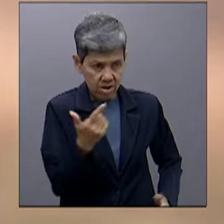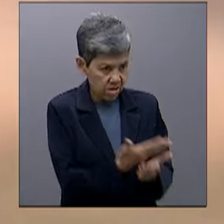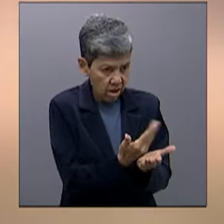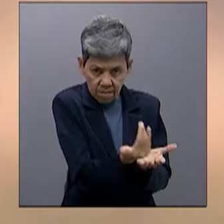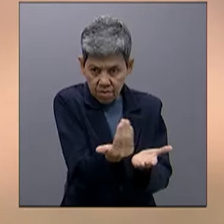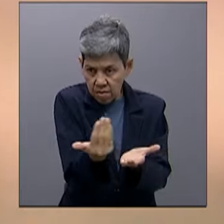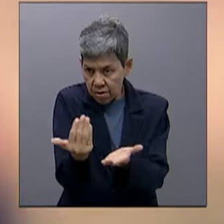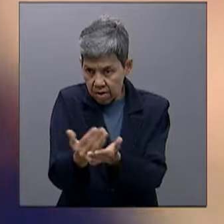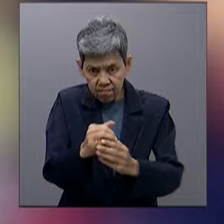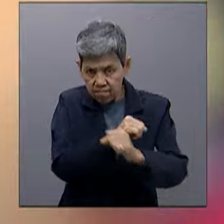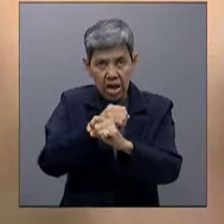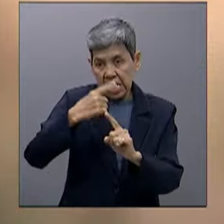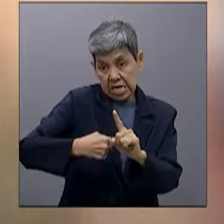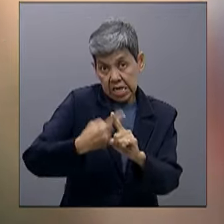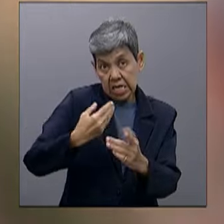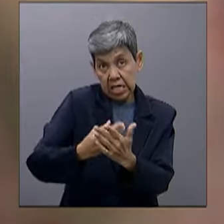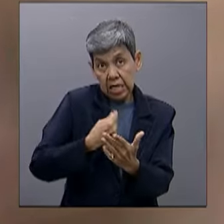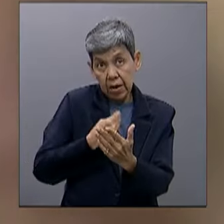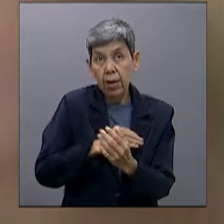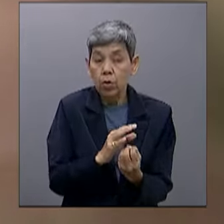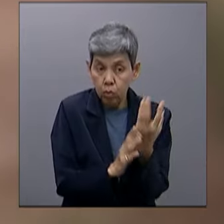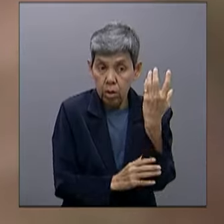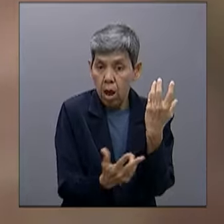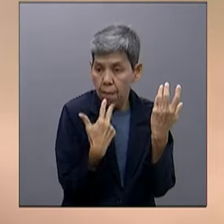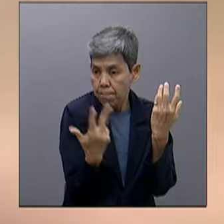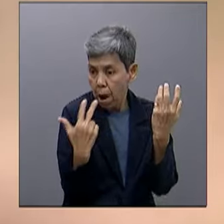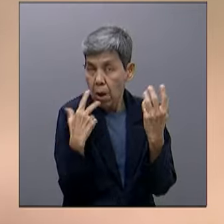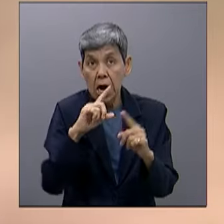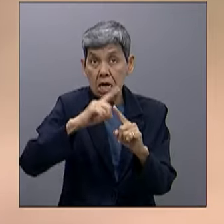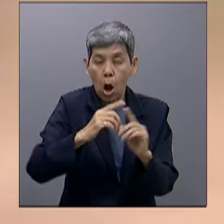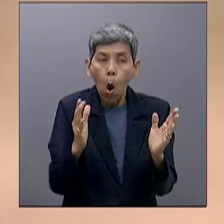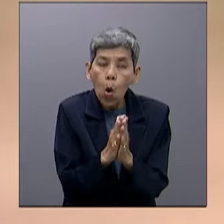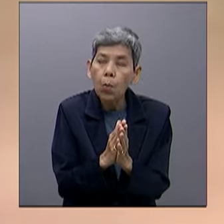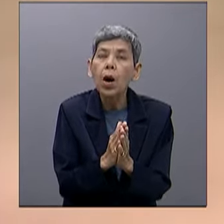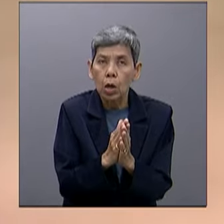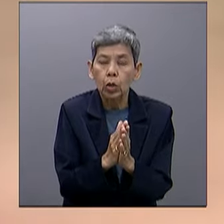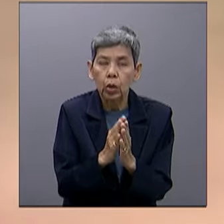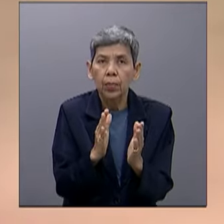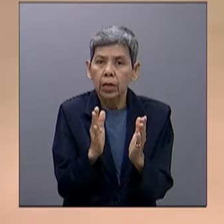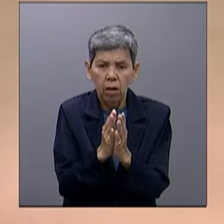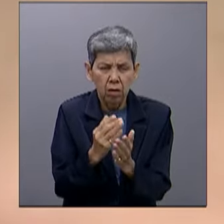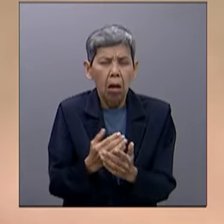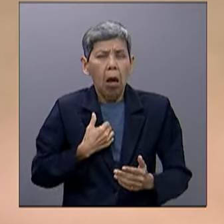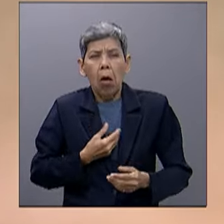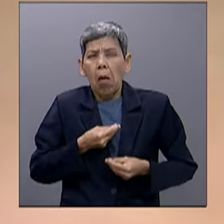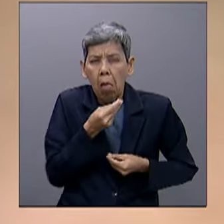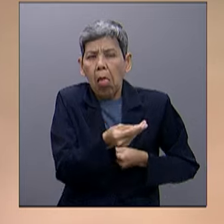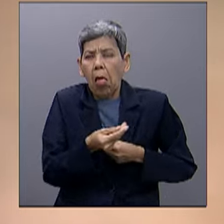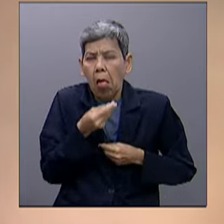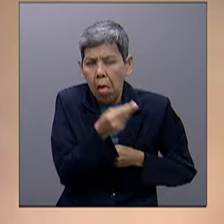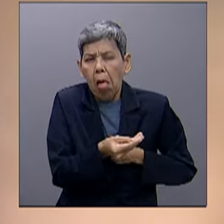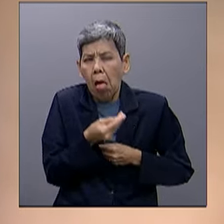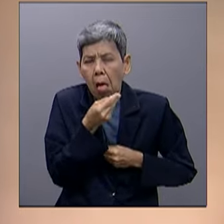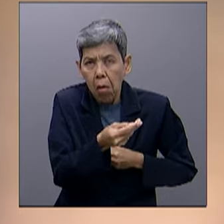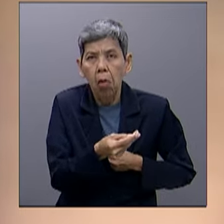ค่าคุ้มครองรายเดือนในอัตราต้นละ 3บาทซึ่งแต่ละเดือนก็จะตกต้องจ่ายหรือว่ารับเงินครั้งหนึเนี่ย